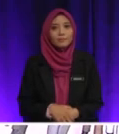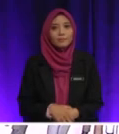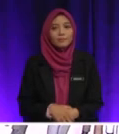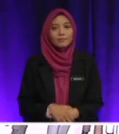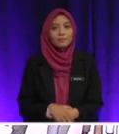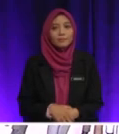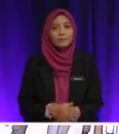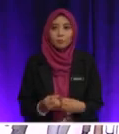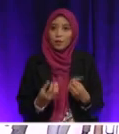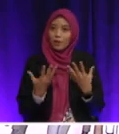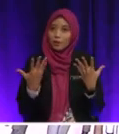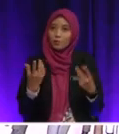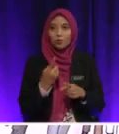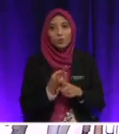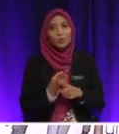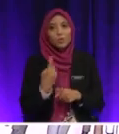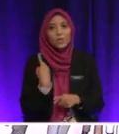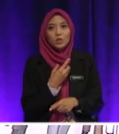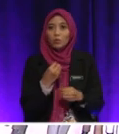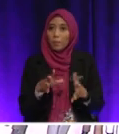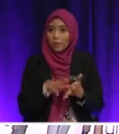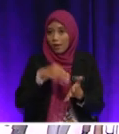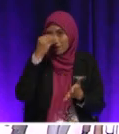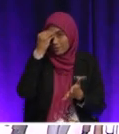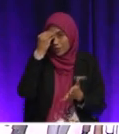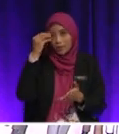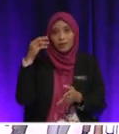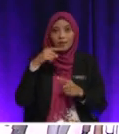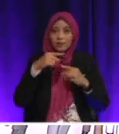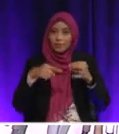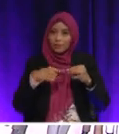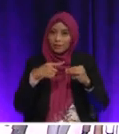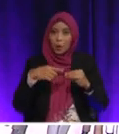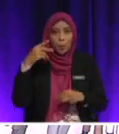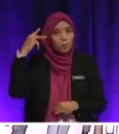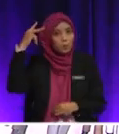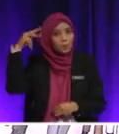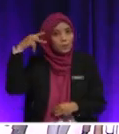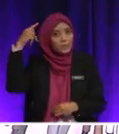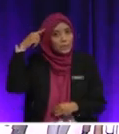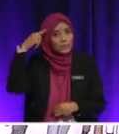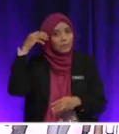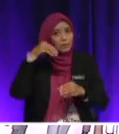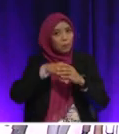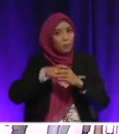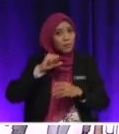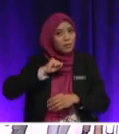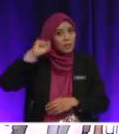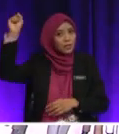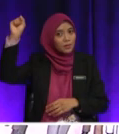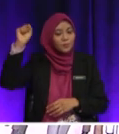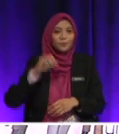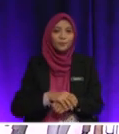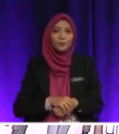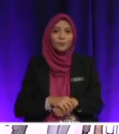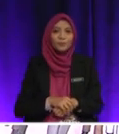Banyak betul yang telah kita pelajari soal pendidikan dan politik dalam usaha ke arah kemerdekaan banyak sebenarnya aspek yang perlu diambil kira dan